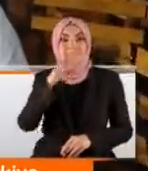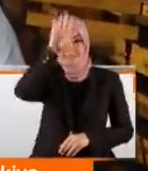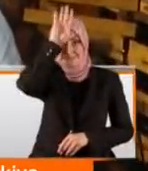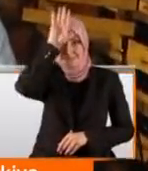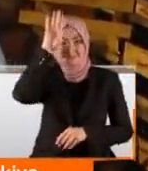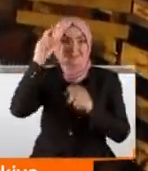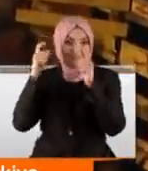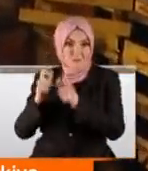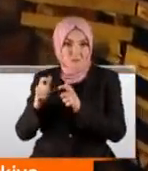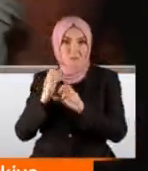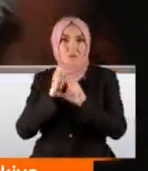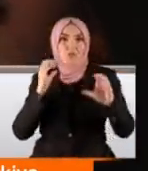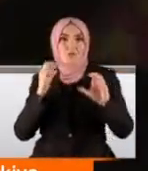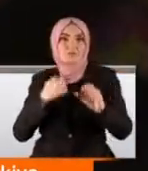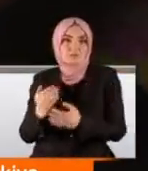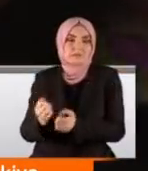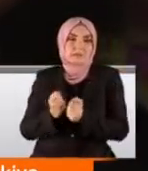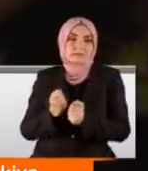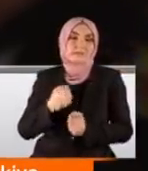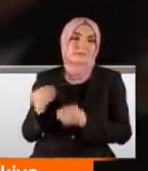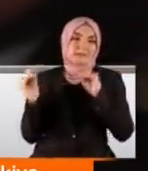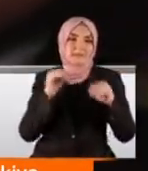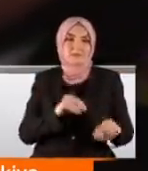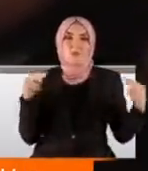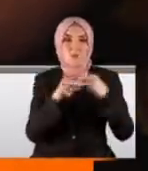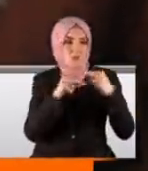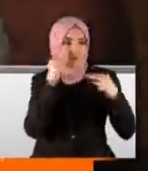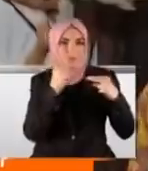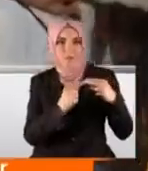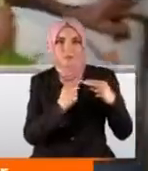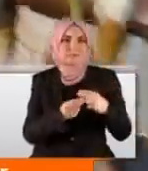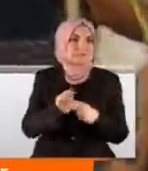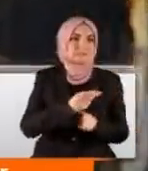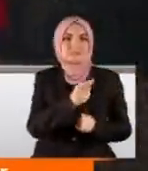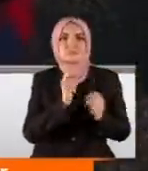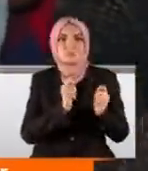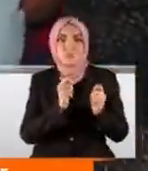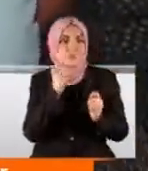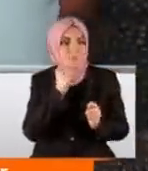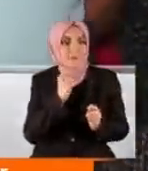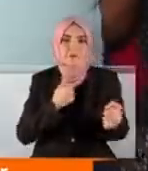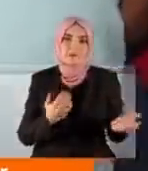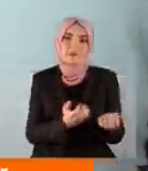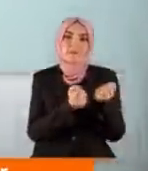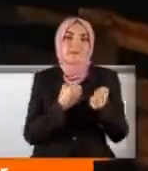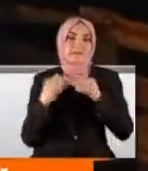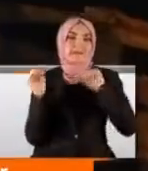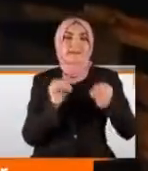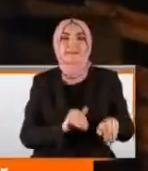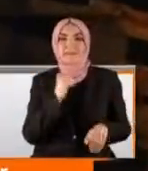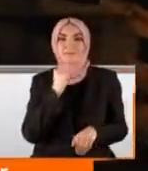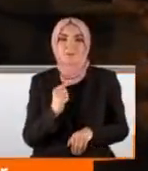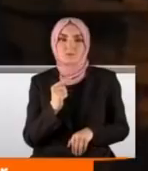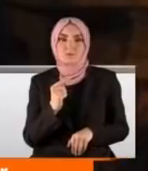Otobanda gördüm. Araçlardan kaçıyordu. Dayanamadım. En son tuttum kanadından, geldim içeriye aldım. İstanbul'dan Sivas'a ayak basmış oldu aslında. Artık